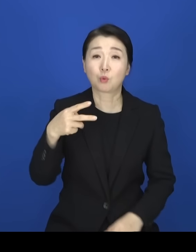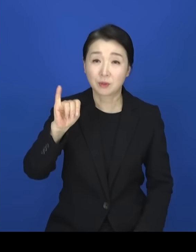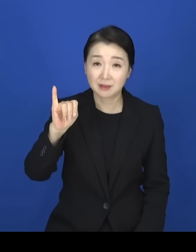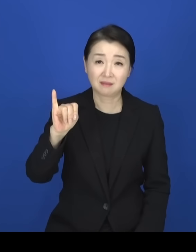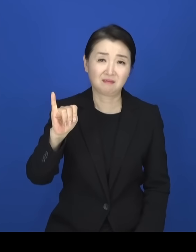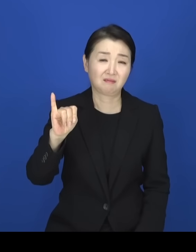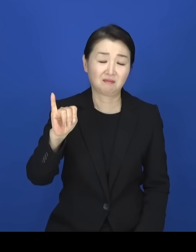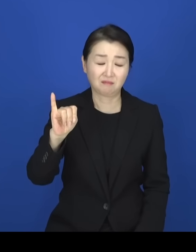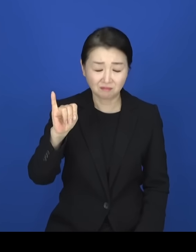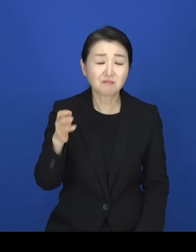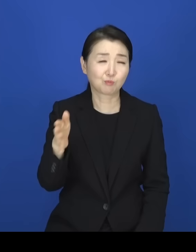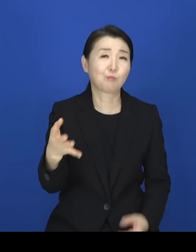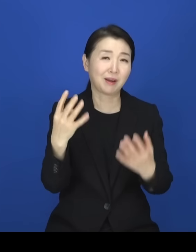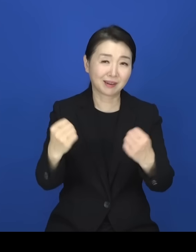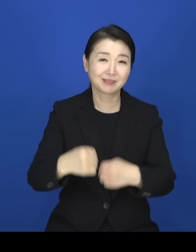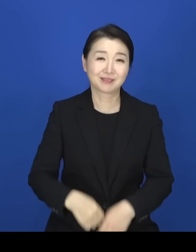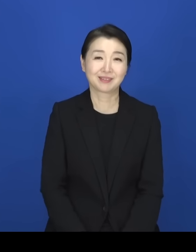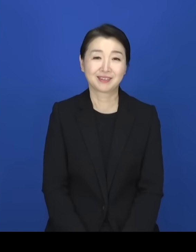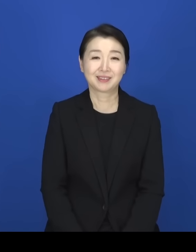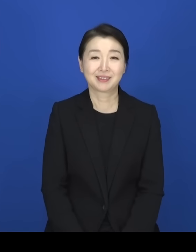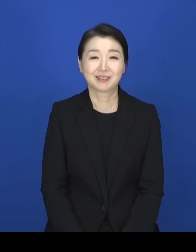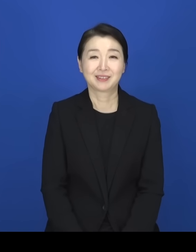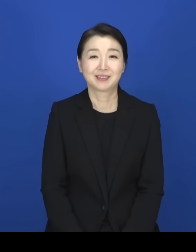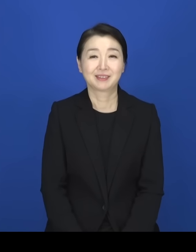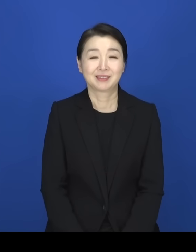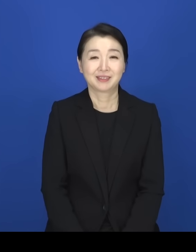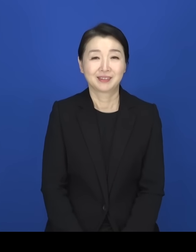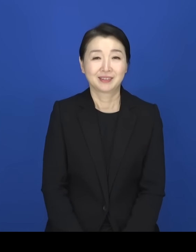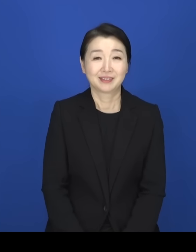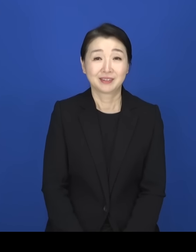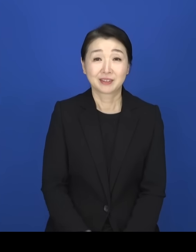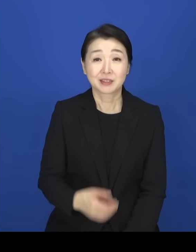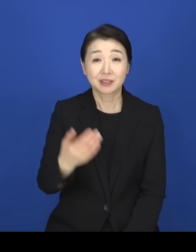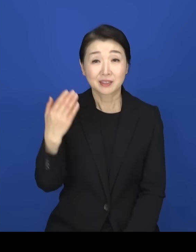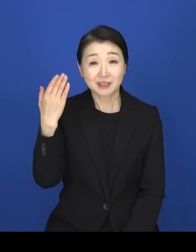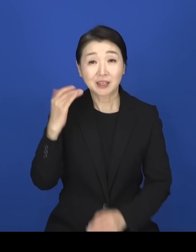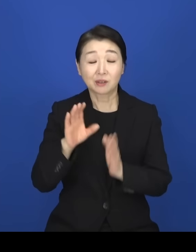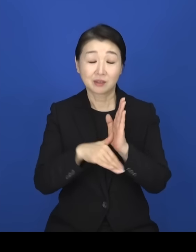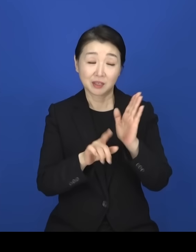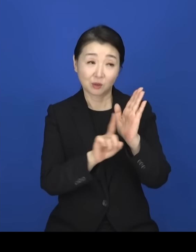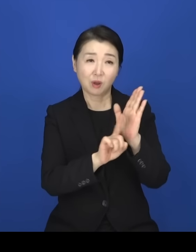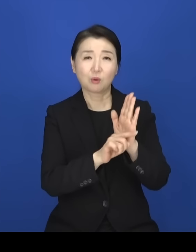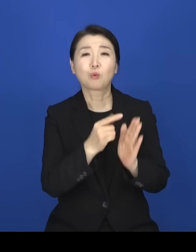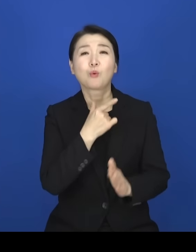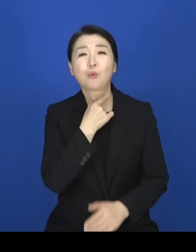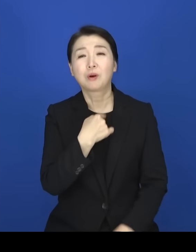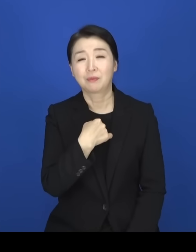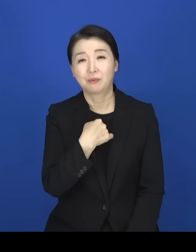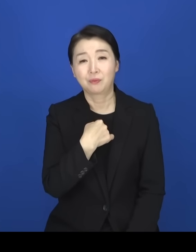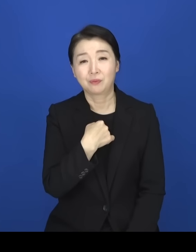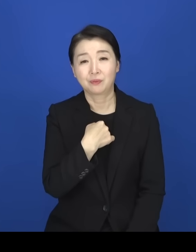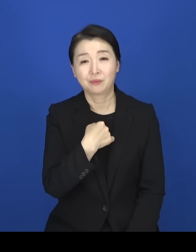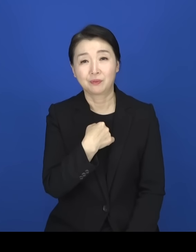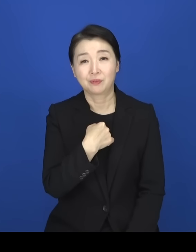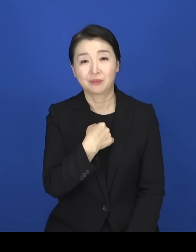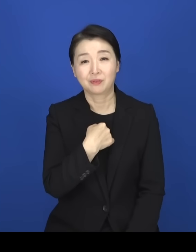그래서 어쨌든 그때 당시에는 제가 이제 하고 싶은 마음이 너무 컸고